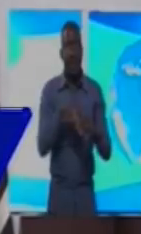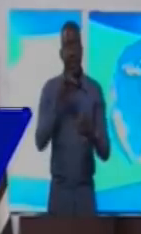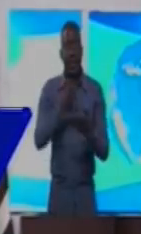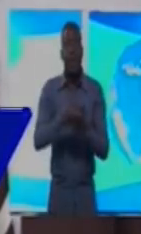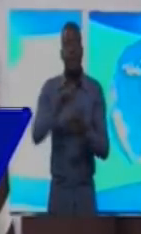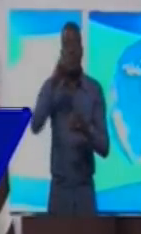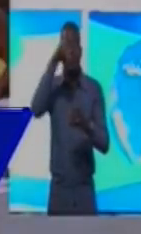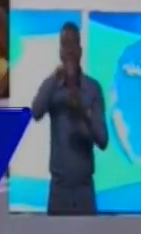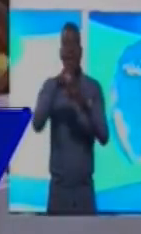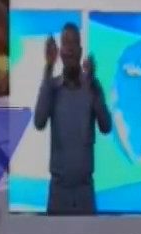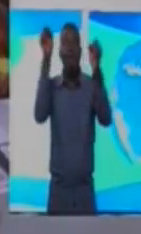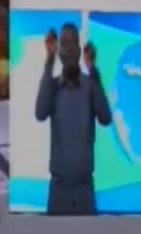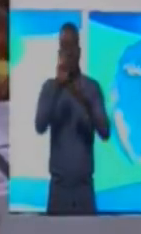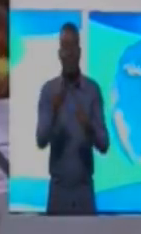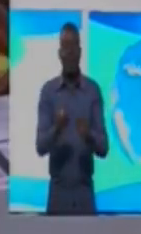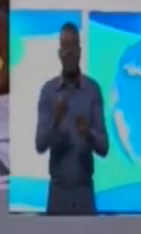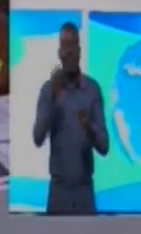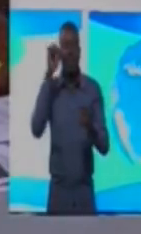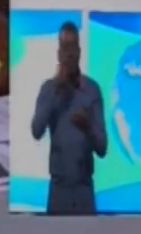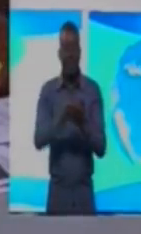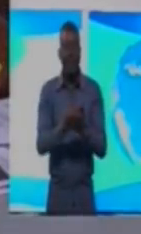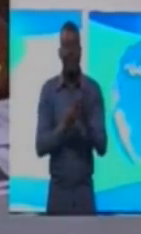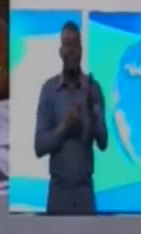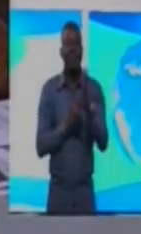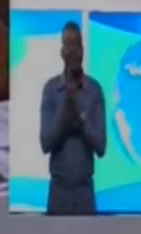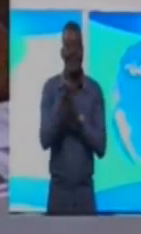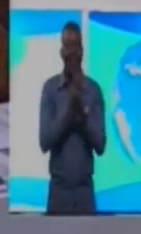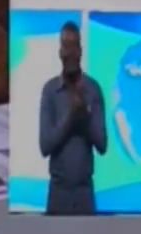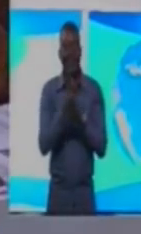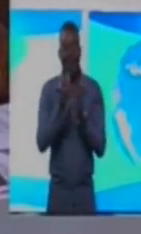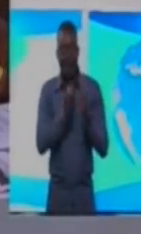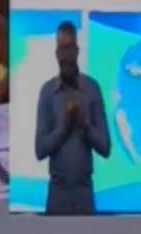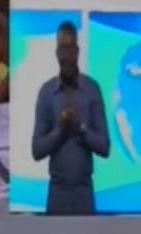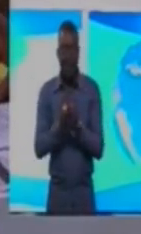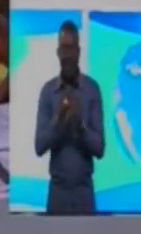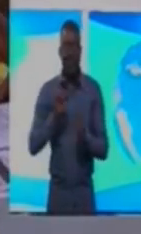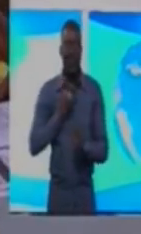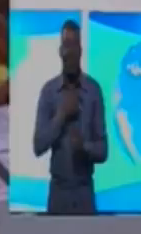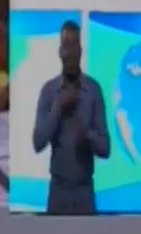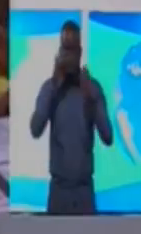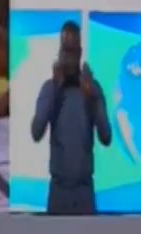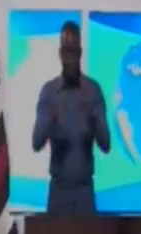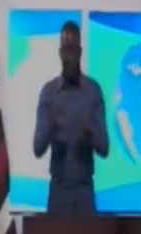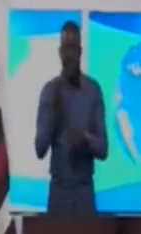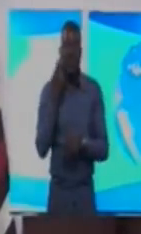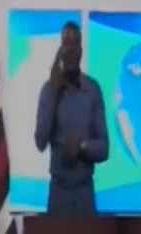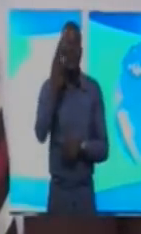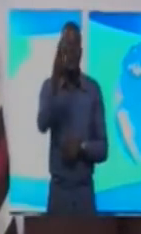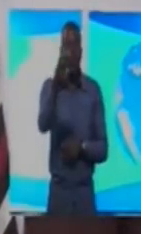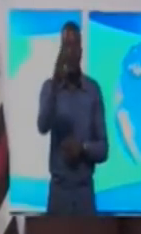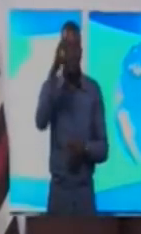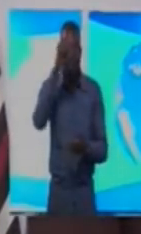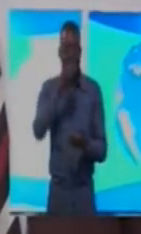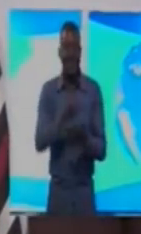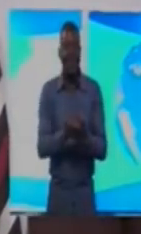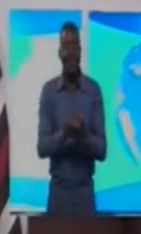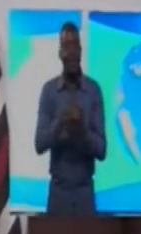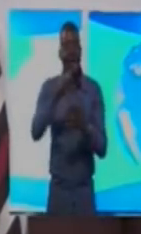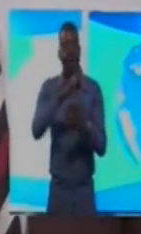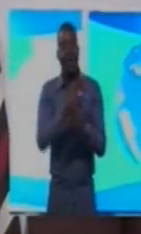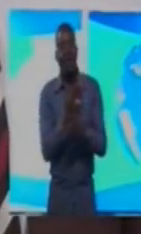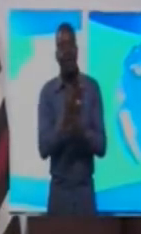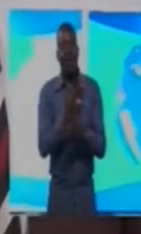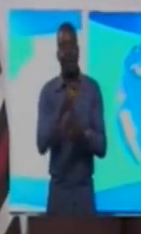dans le cadre répressif. Donc il serait intéressant qu'ensemble nous puissions voir ce qui est prévu, et entre